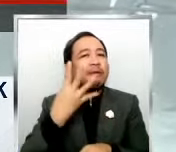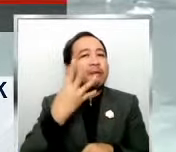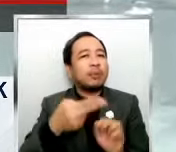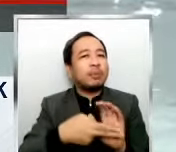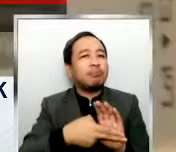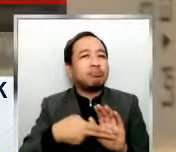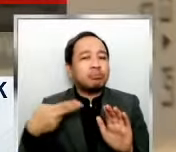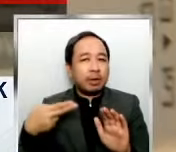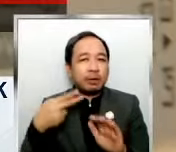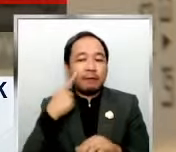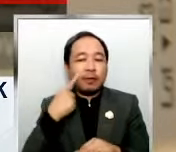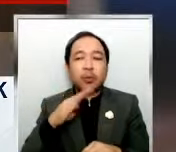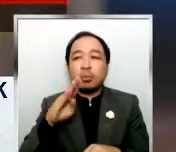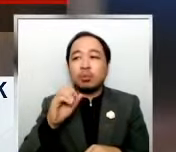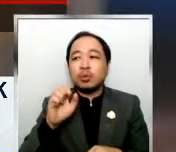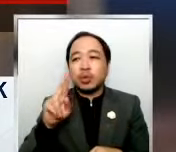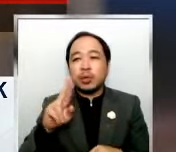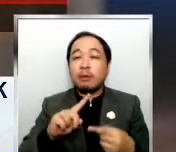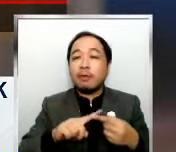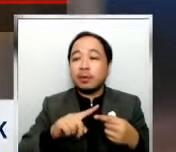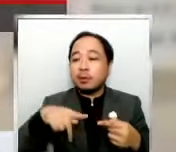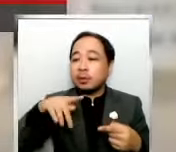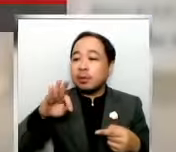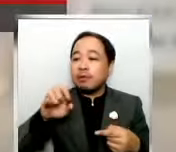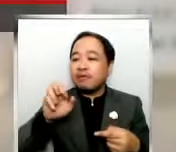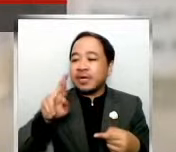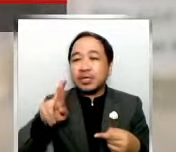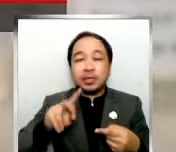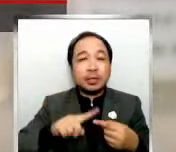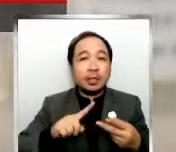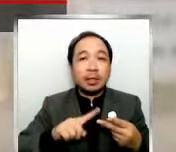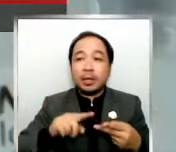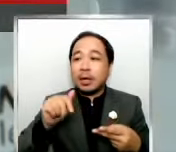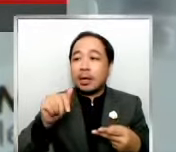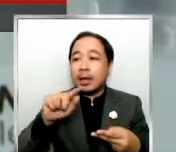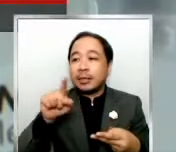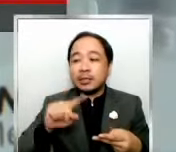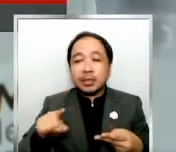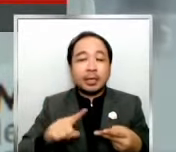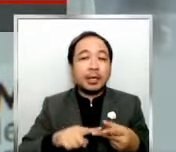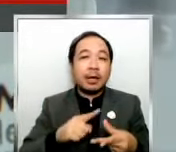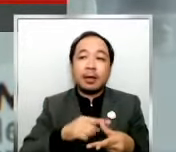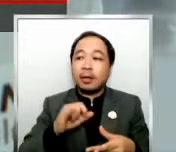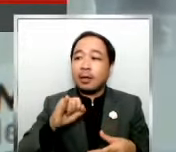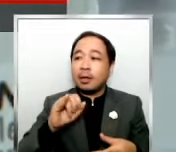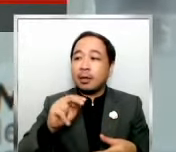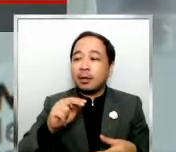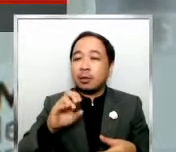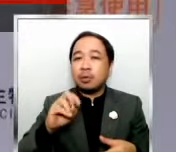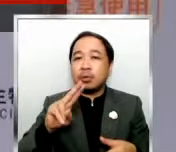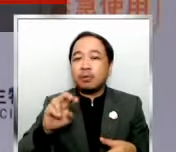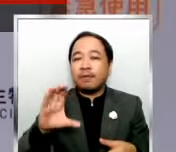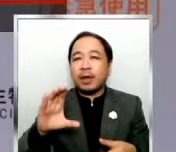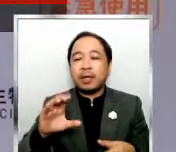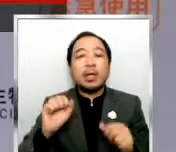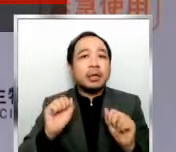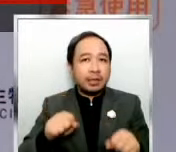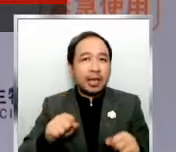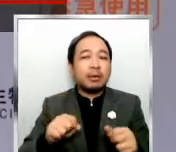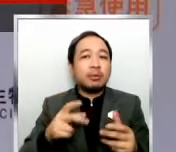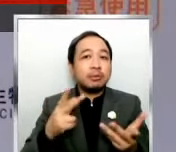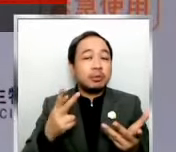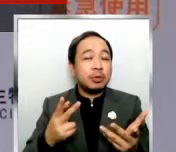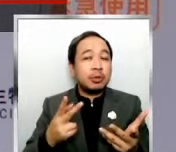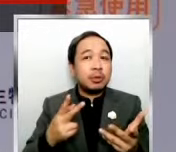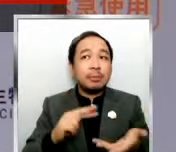ng Pfizer, AstraZeneca at Sinovac. Pwede nang gamitin bilang homologous booster shots. Ibig sabihin, dapat